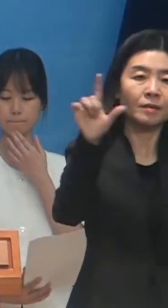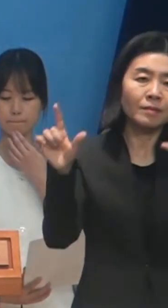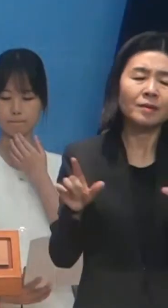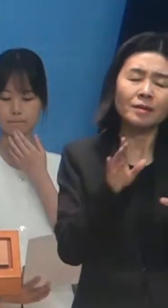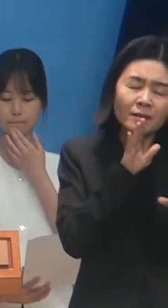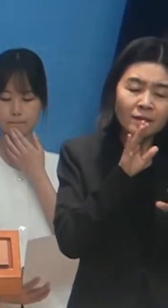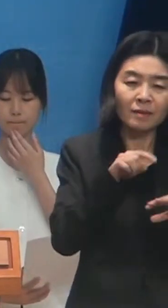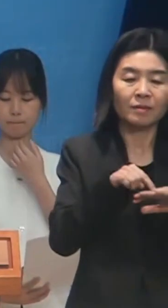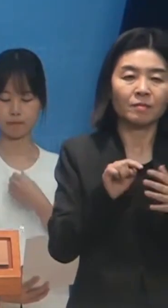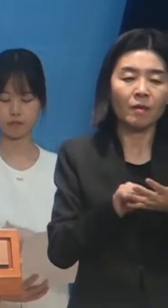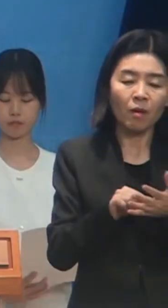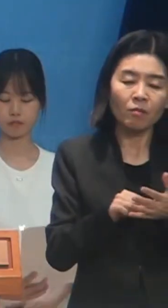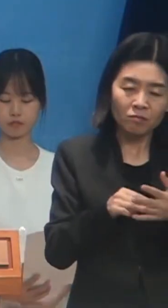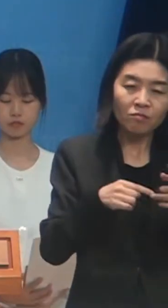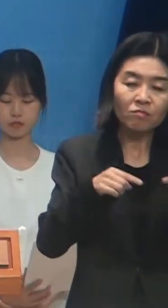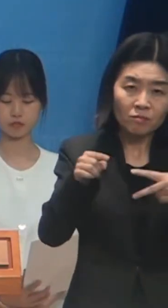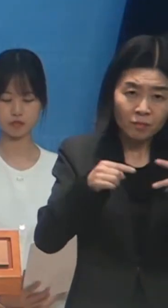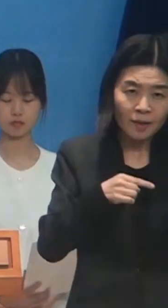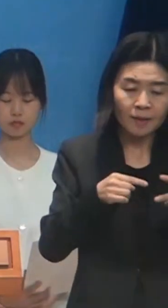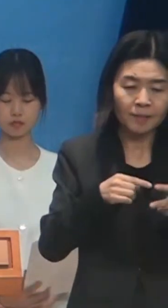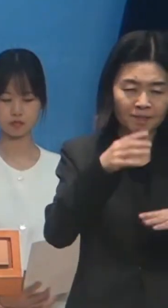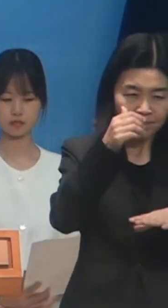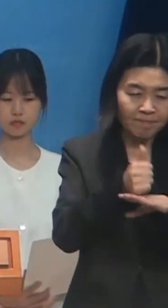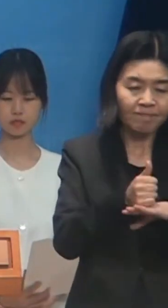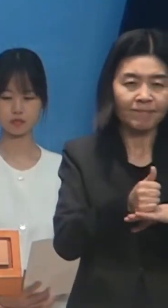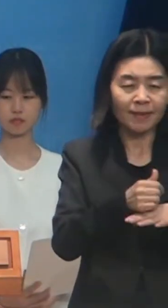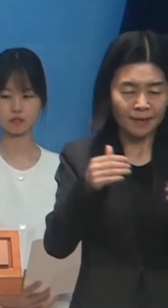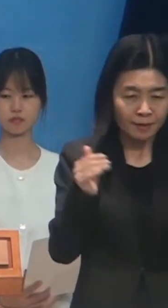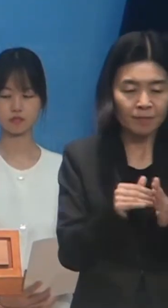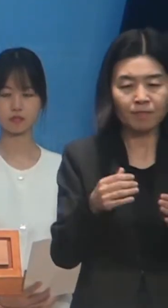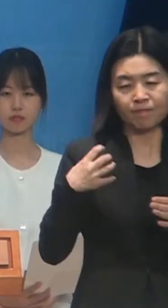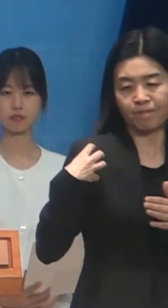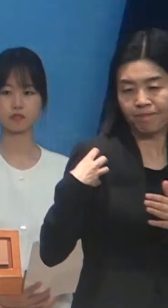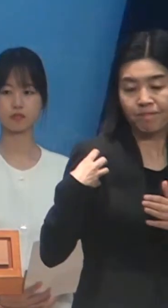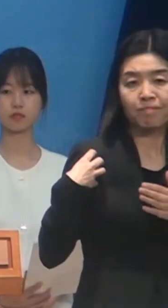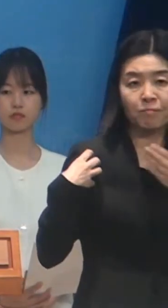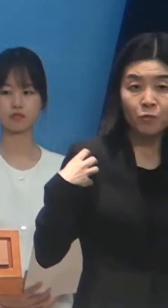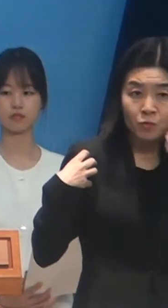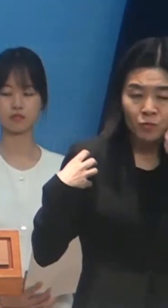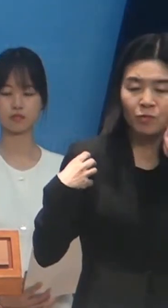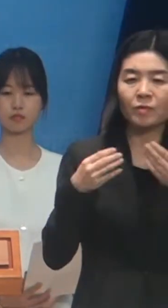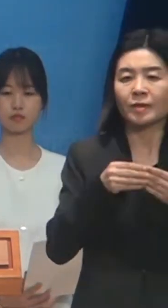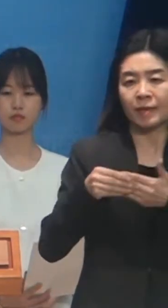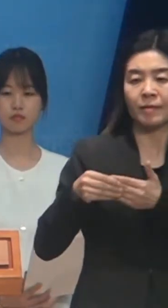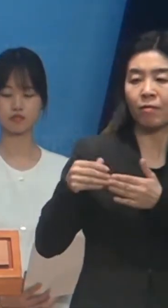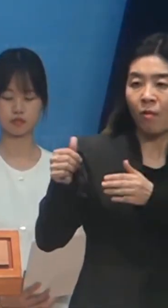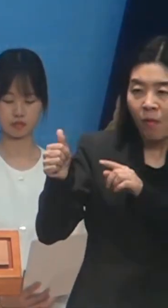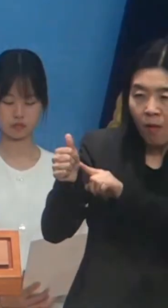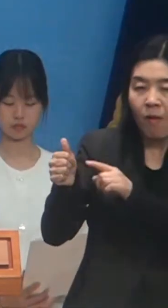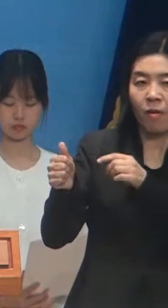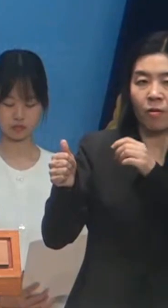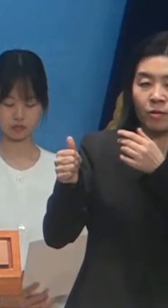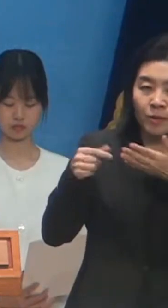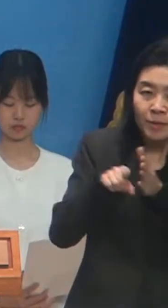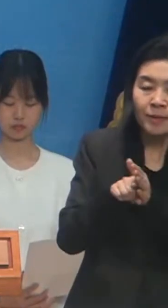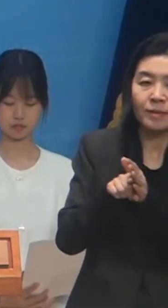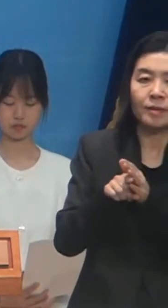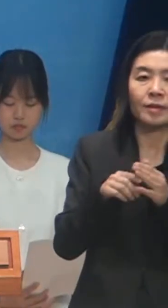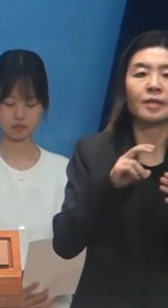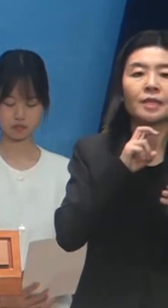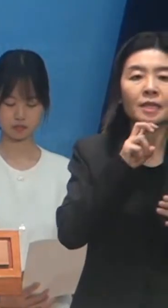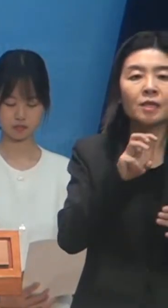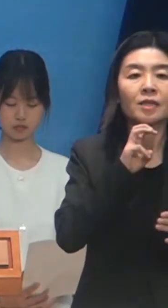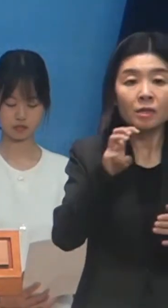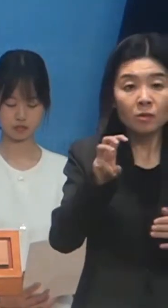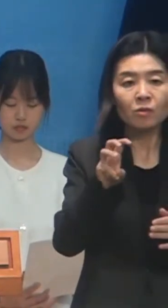진심으로 이해하고 끝까지 책임질 수 있는 리더를 향한 2030 여성들의 진정성